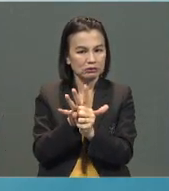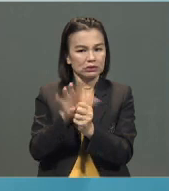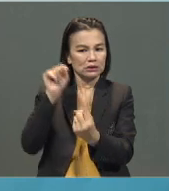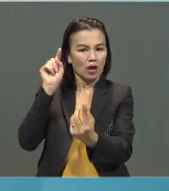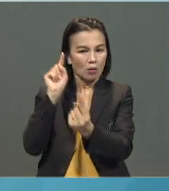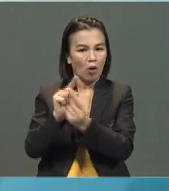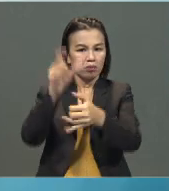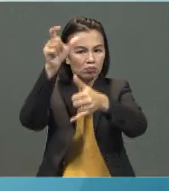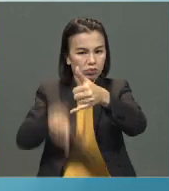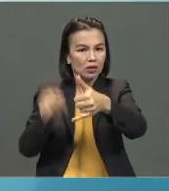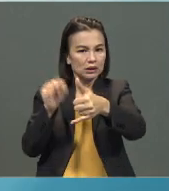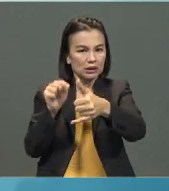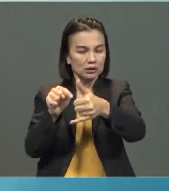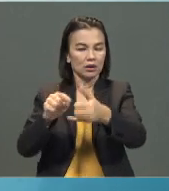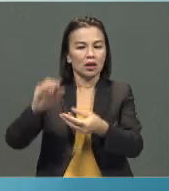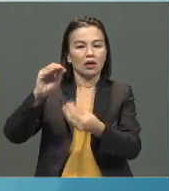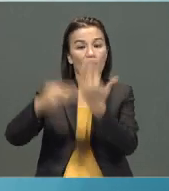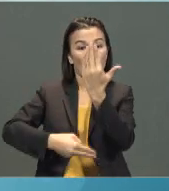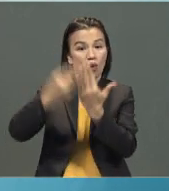ทีนี้ข้อที่ 1